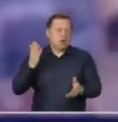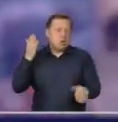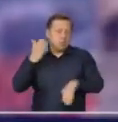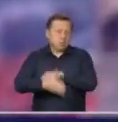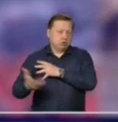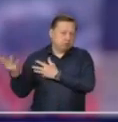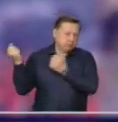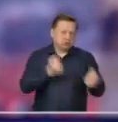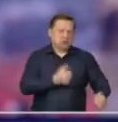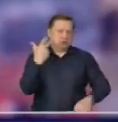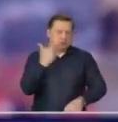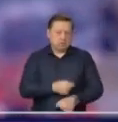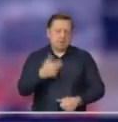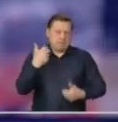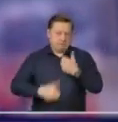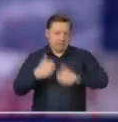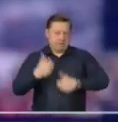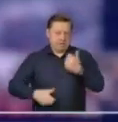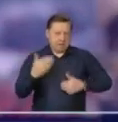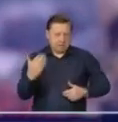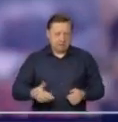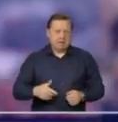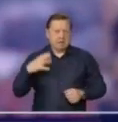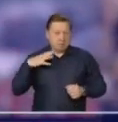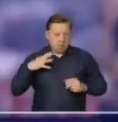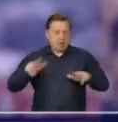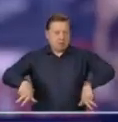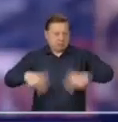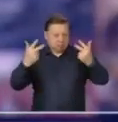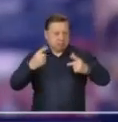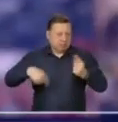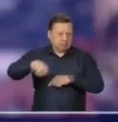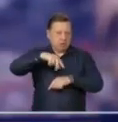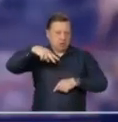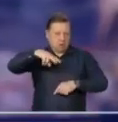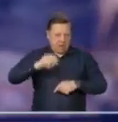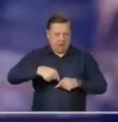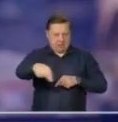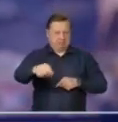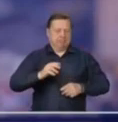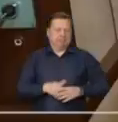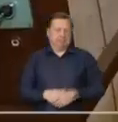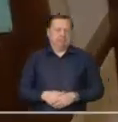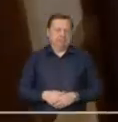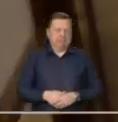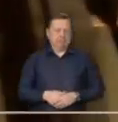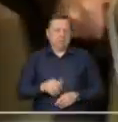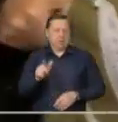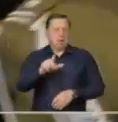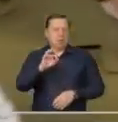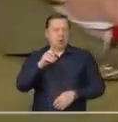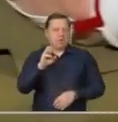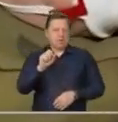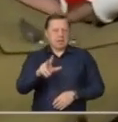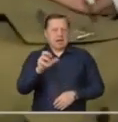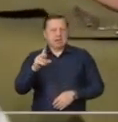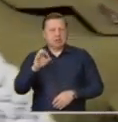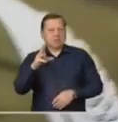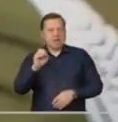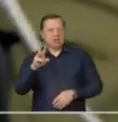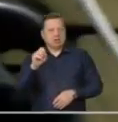szczepionek. To właśnie tym problemem podczas unijnego wideoszczytu będą zajmować się unijni liderzy. Pułkownik Kazimierz Klimczak,